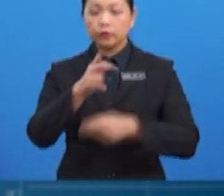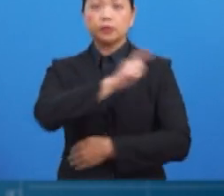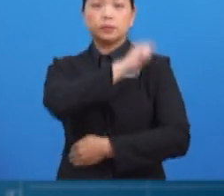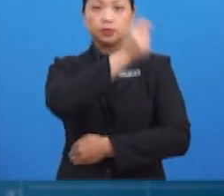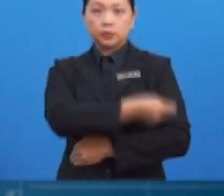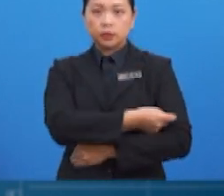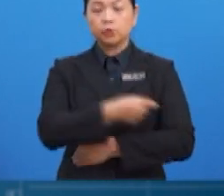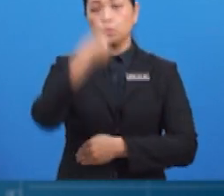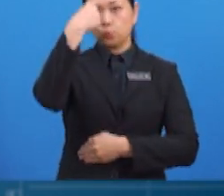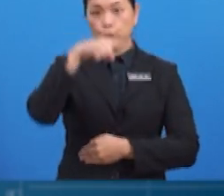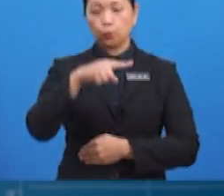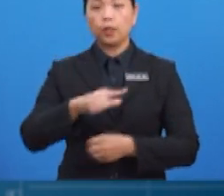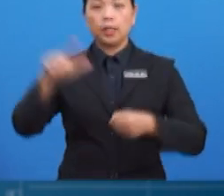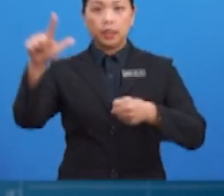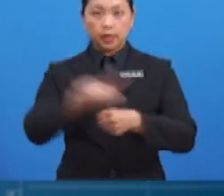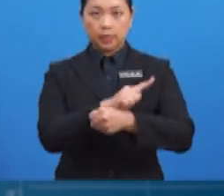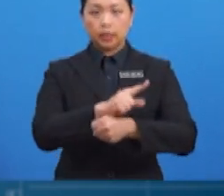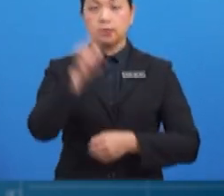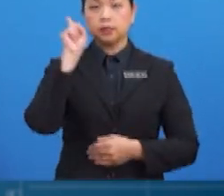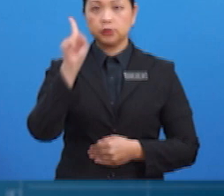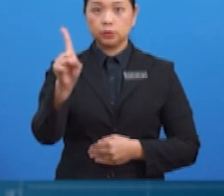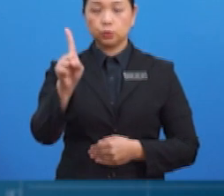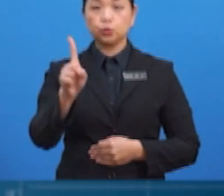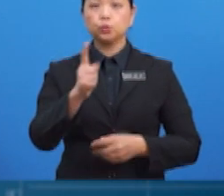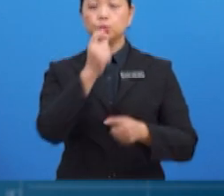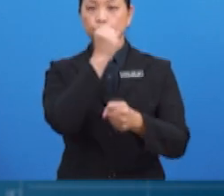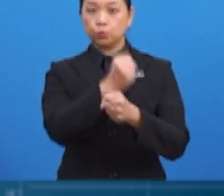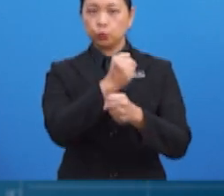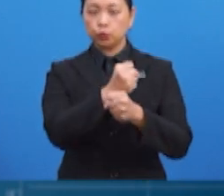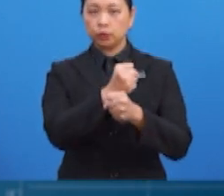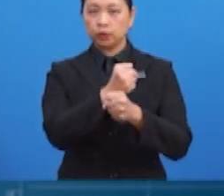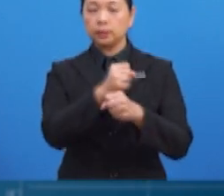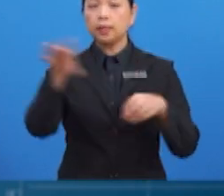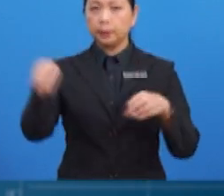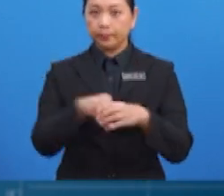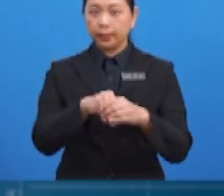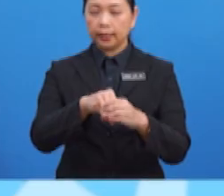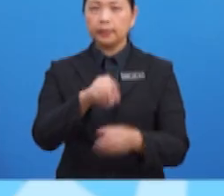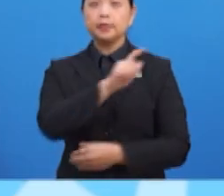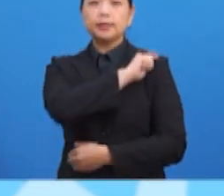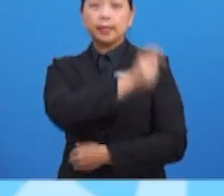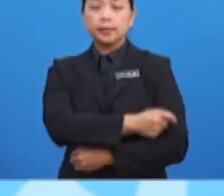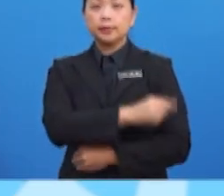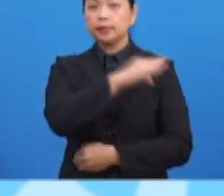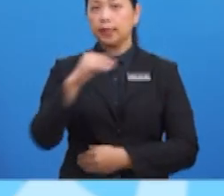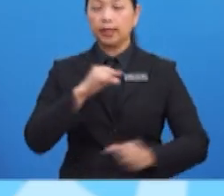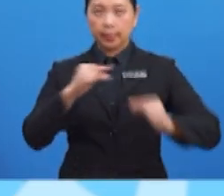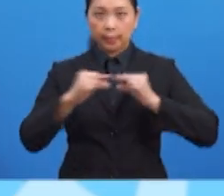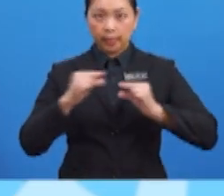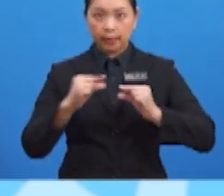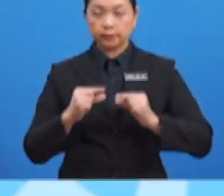untuk melengkapkan sesuatu tugas yang melibatkan daya dan gerakan.